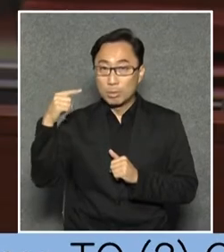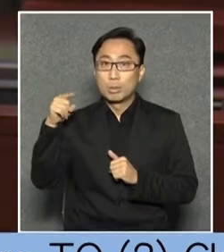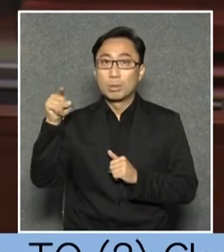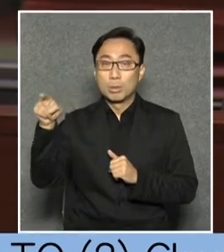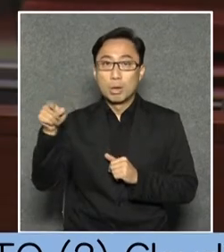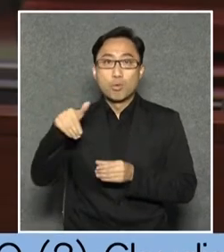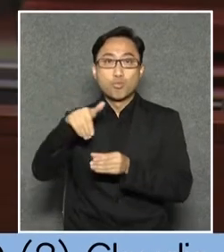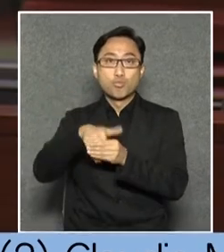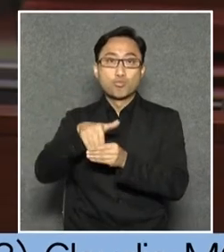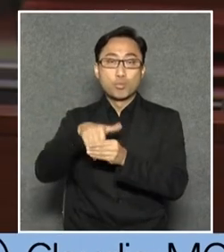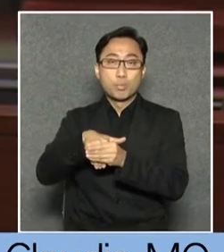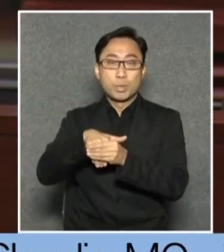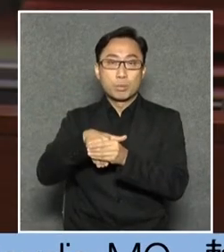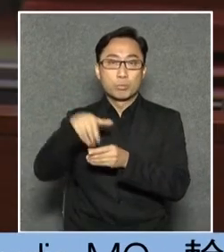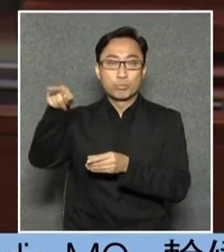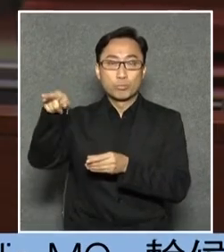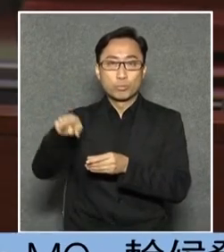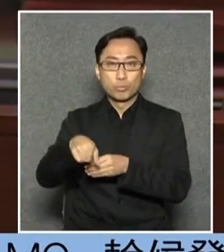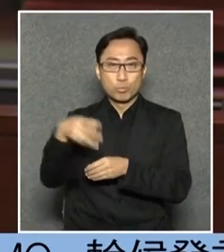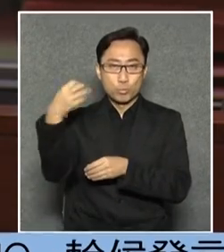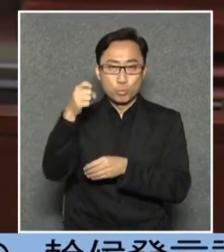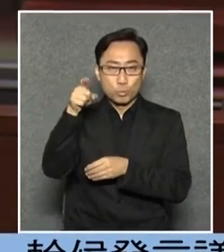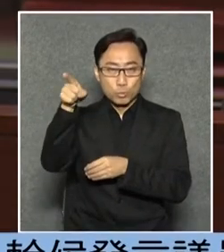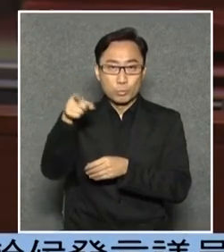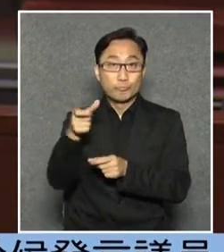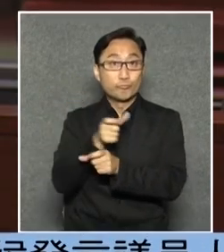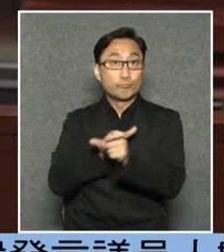啊，就做呢行生意啦，系咪？